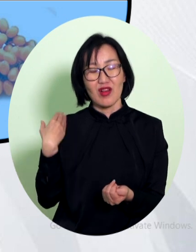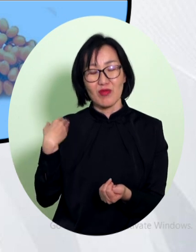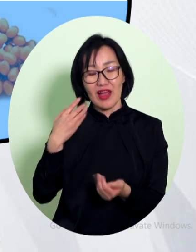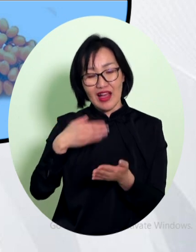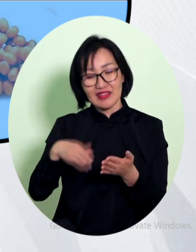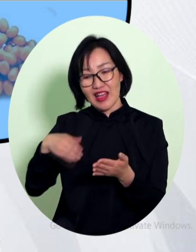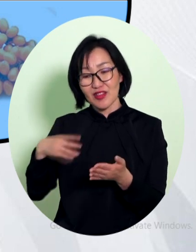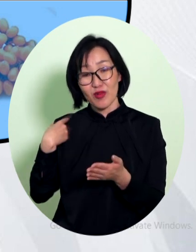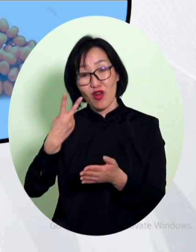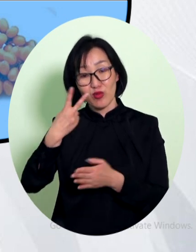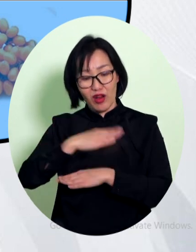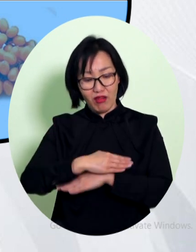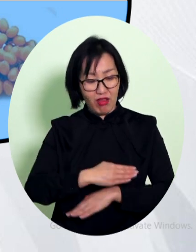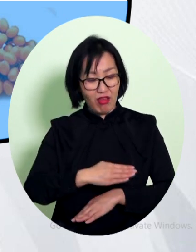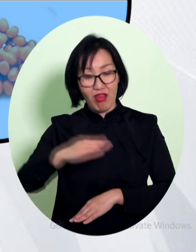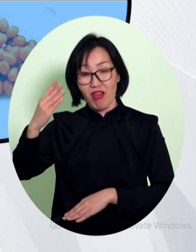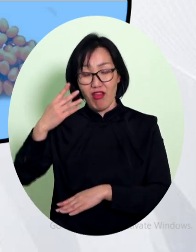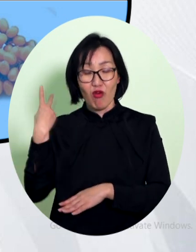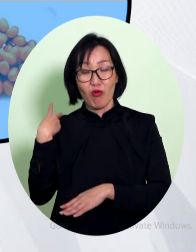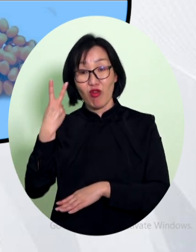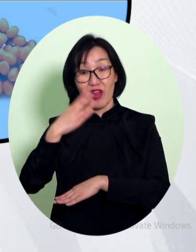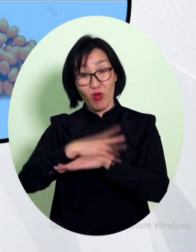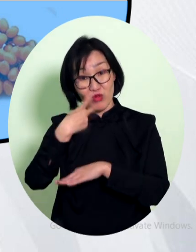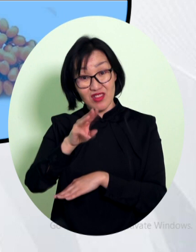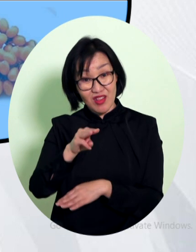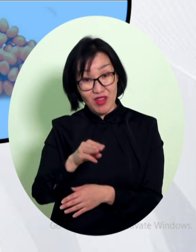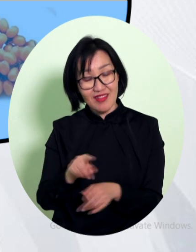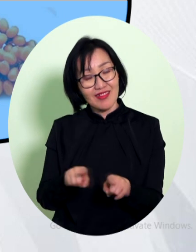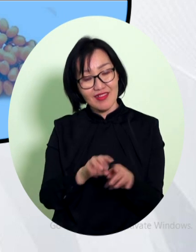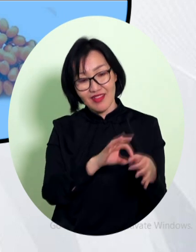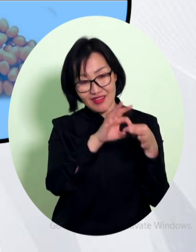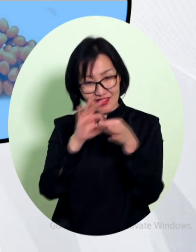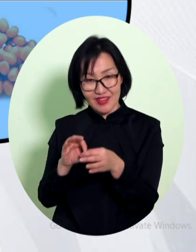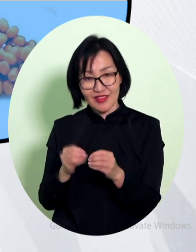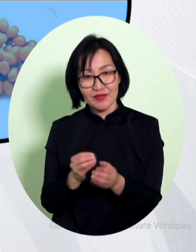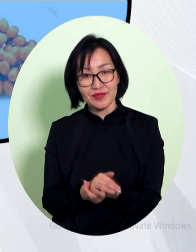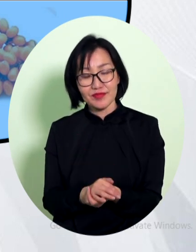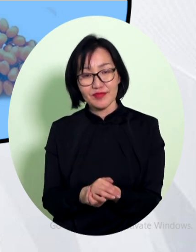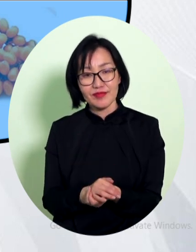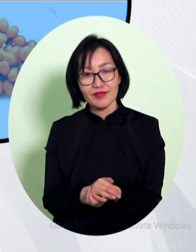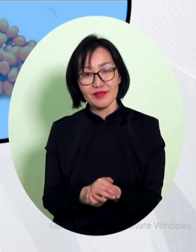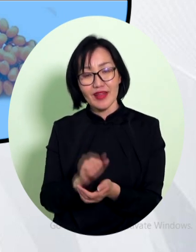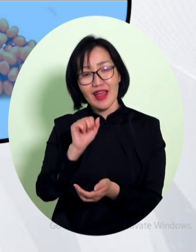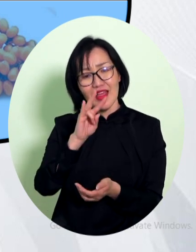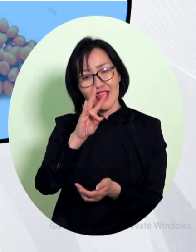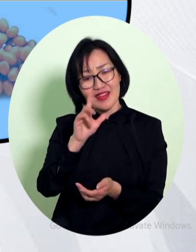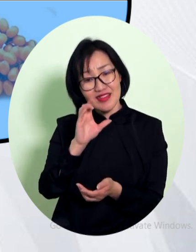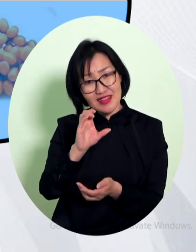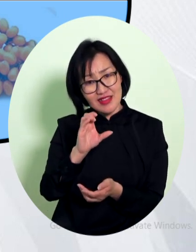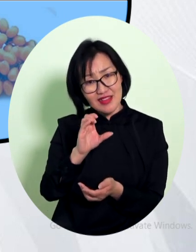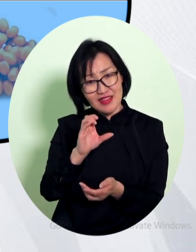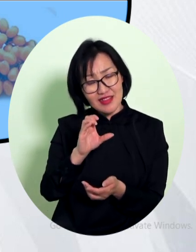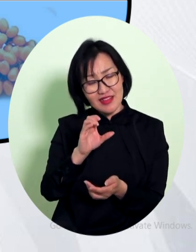дугаар ангиас эхлээд үзсэн тийм ээ. За дараагийн. Анснаас хэд дахин олон